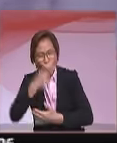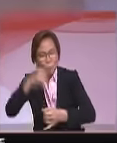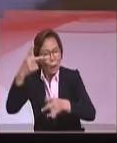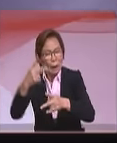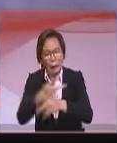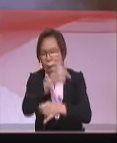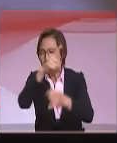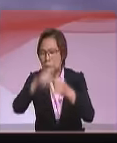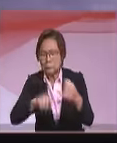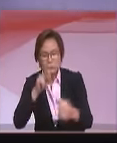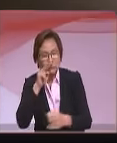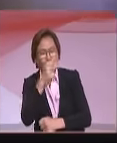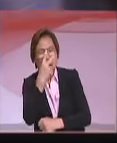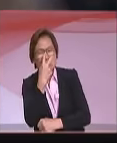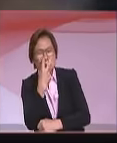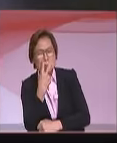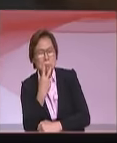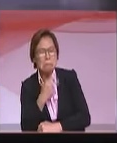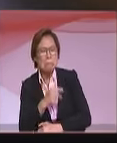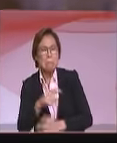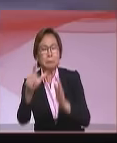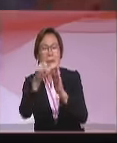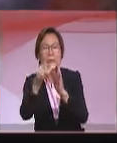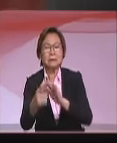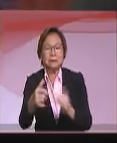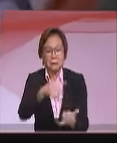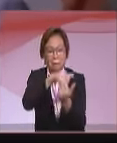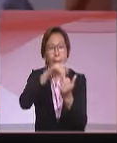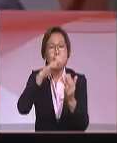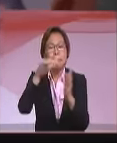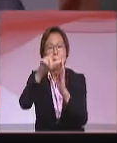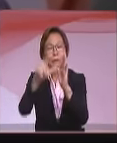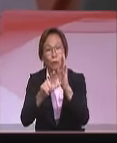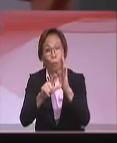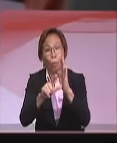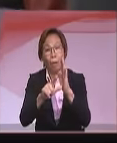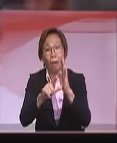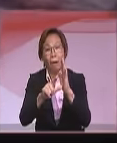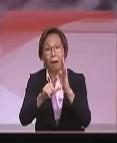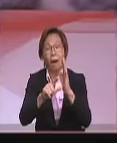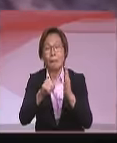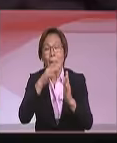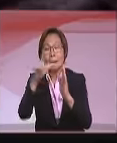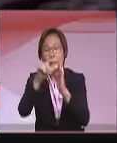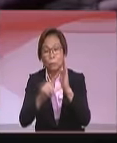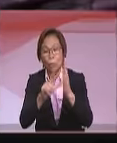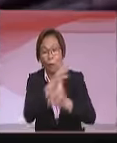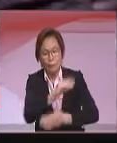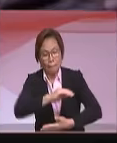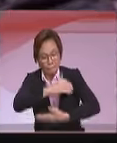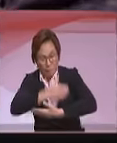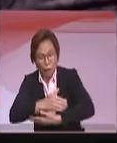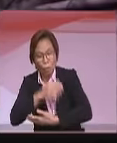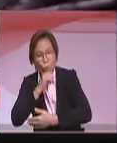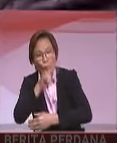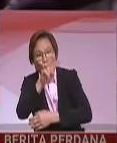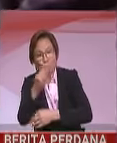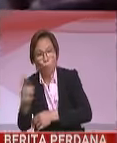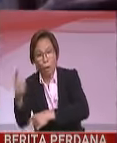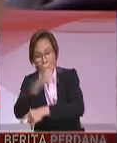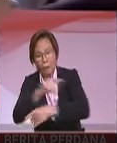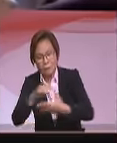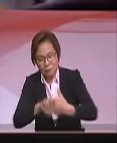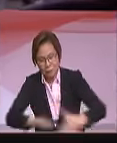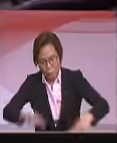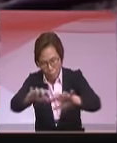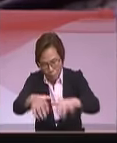terakhir. Jenazah ibu mentua Syafiq, alaihirham Zainab Wahab, dan bayi beliau berusia 22 hari